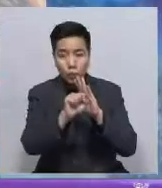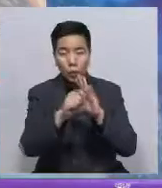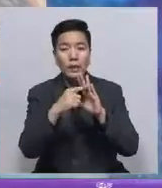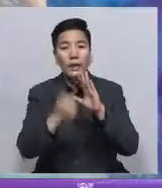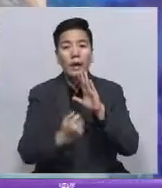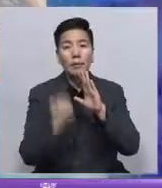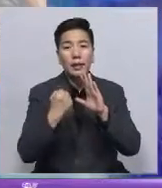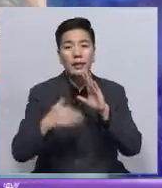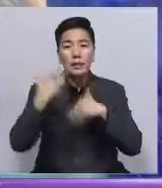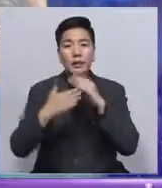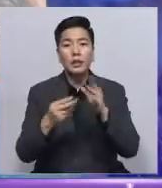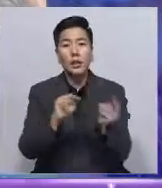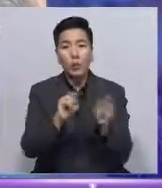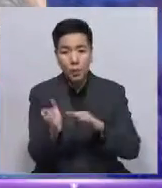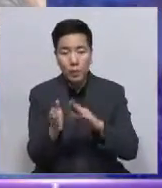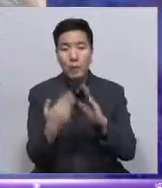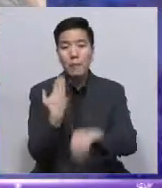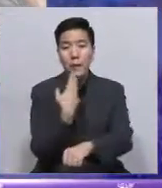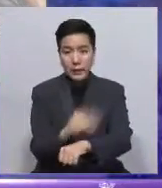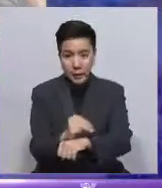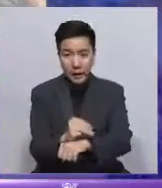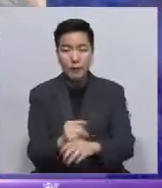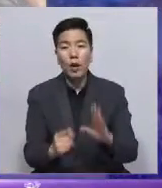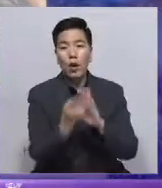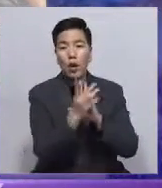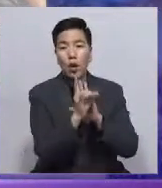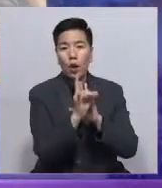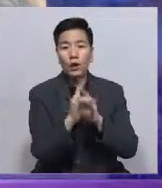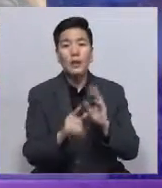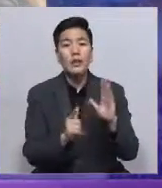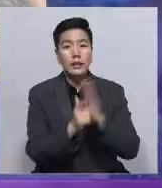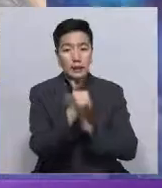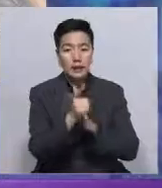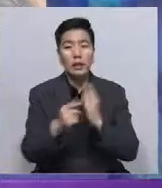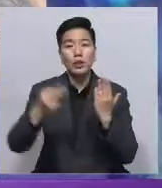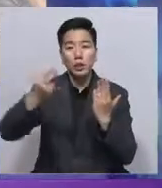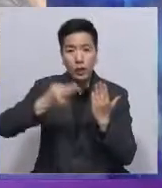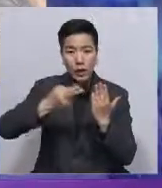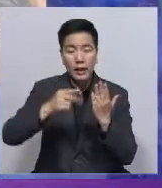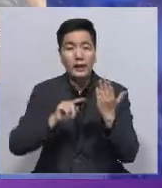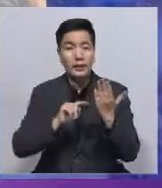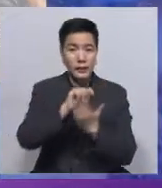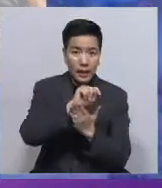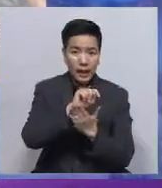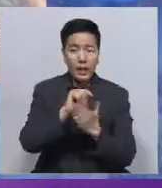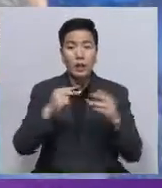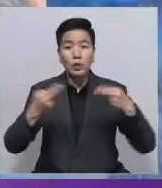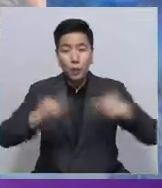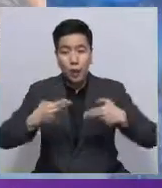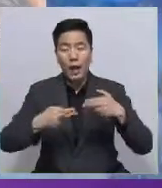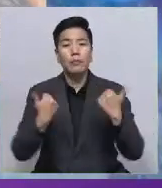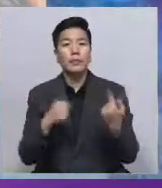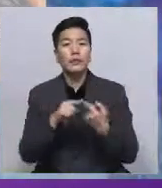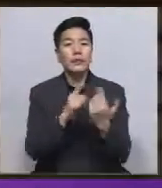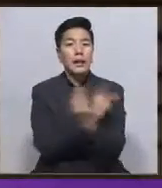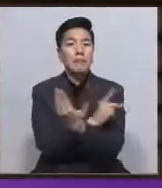จเจริญนครพนมมหาสารคามร้อยเอ็ดเลยหนองคายตากสมุทรสงคราม